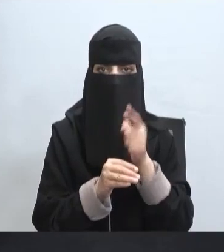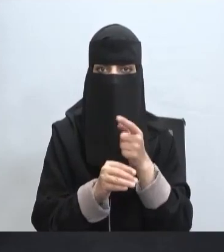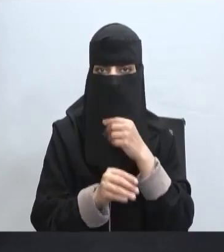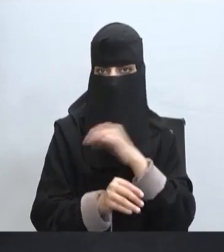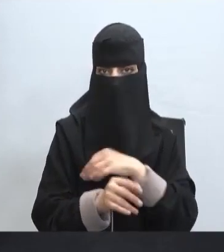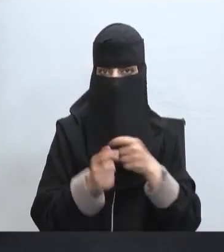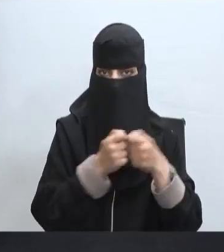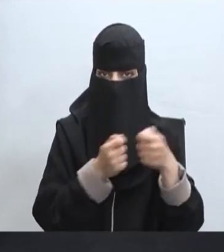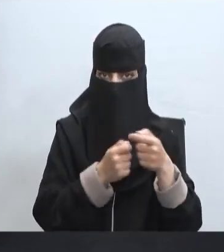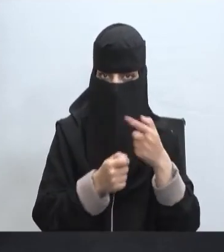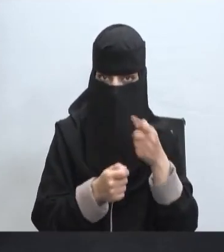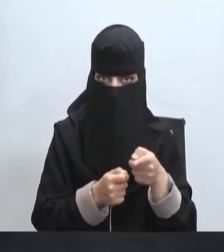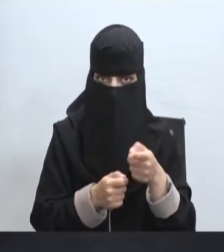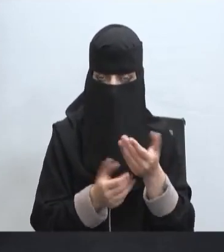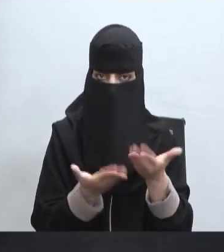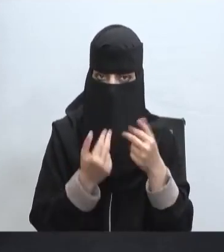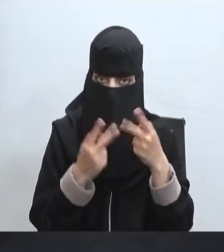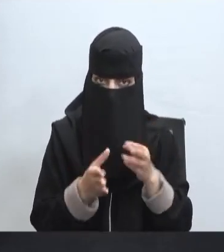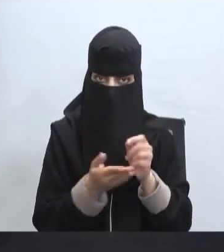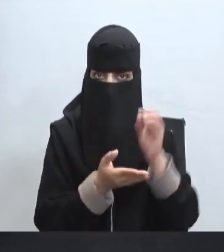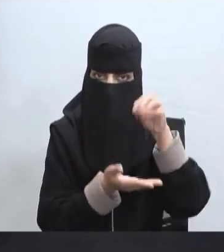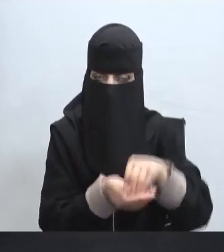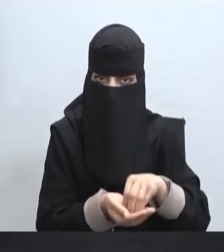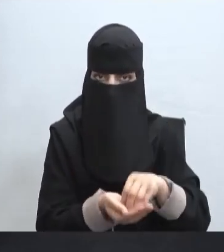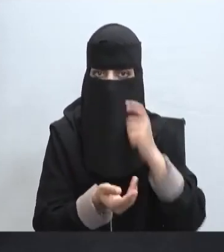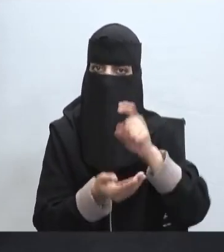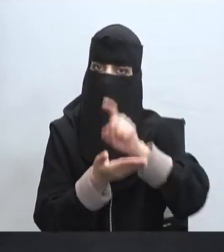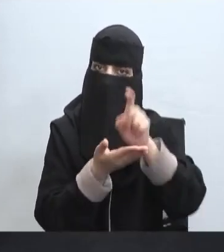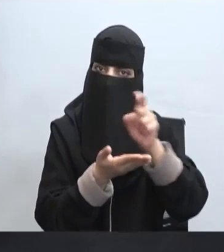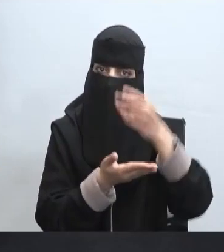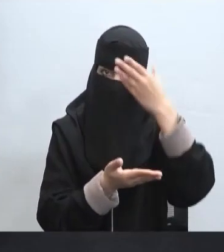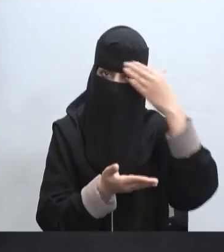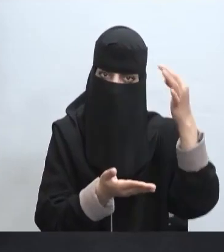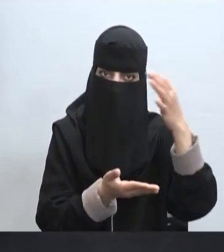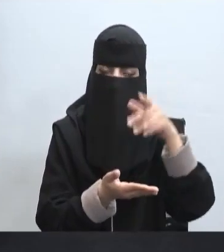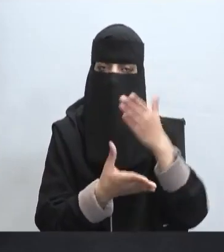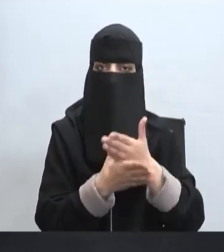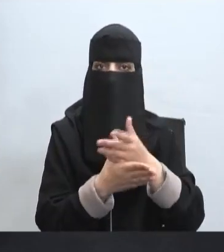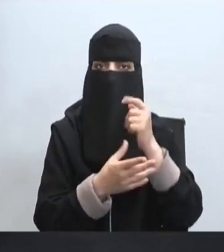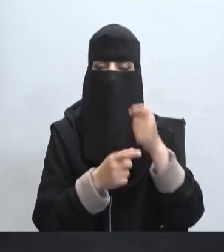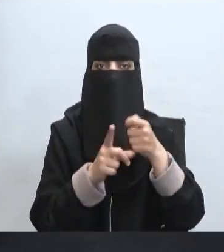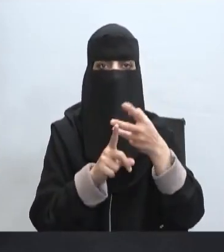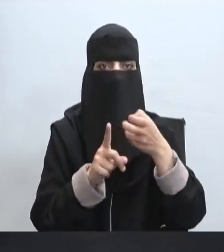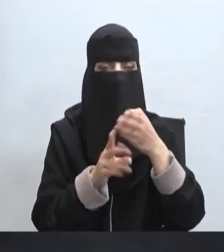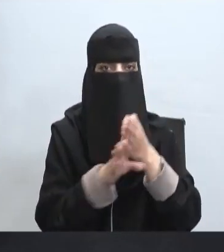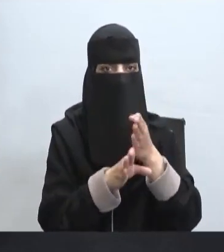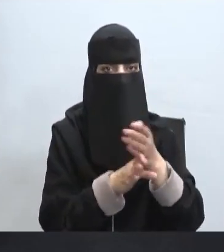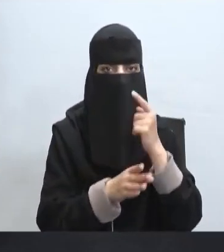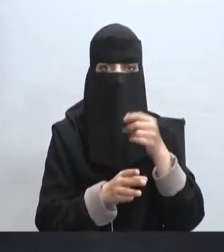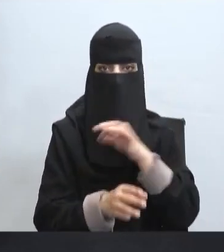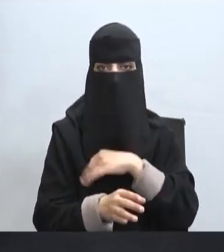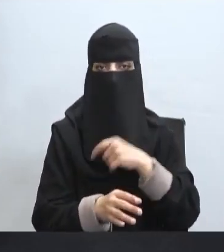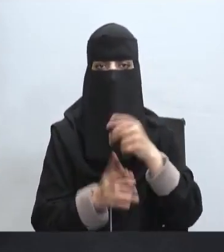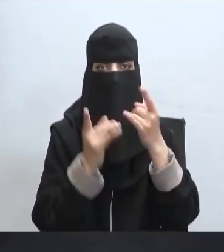تستثمر فيه قبل ان تستثمر وكذلك ان تسال الخبراء ومن يفقك خبره في تلك المجالات حتى تستثمر